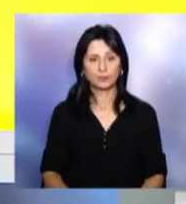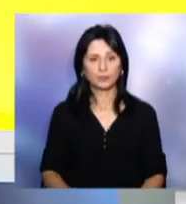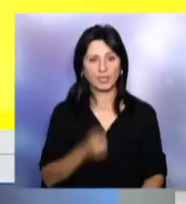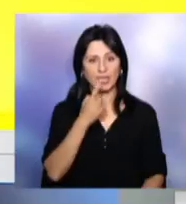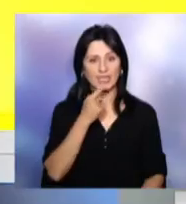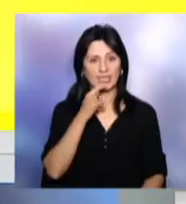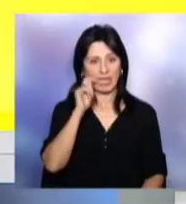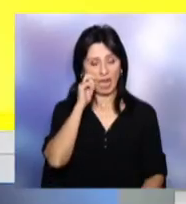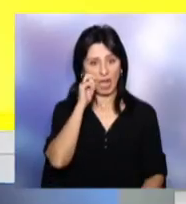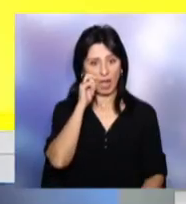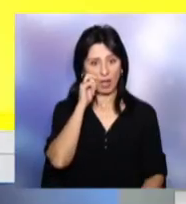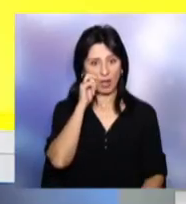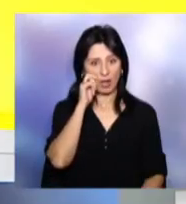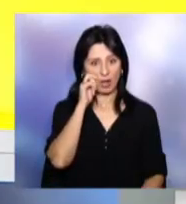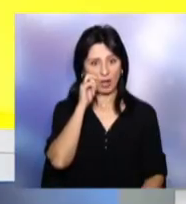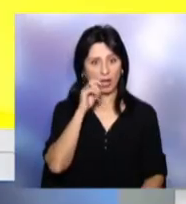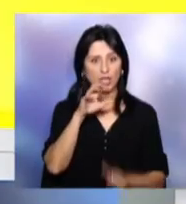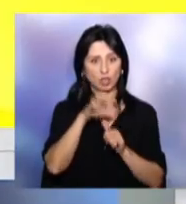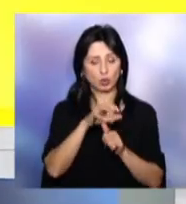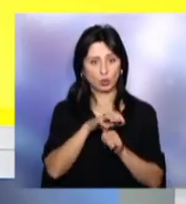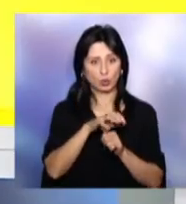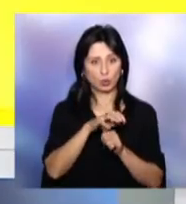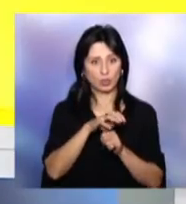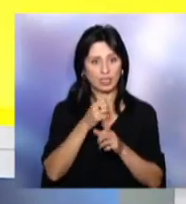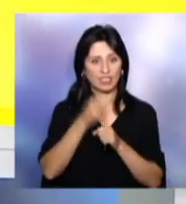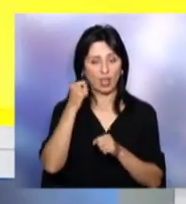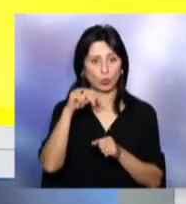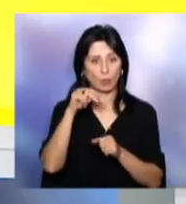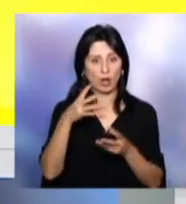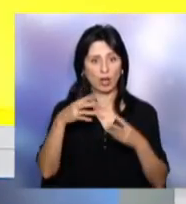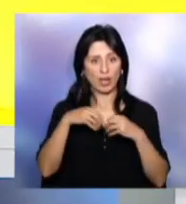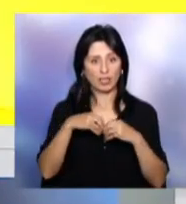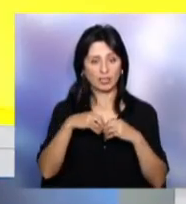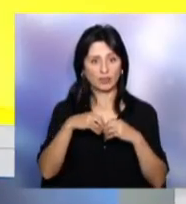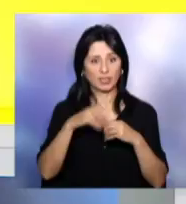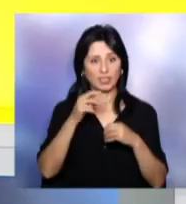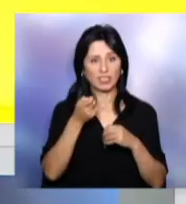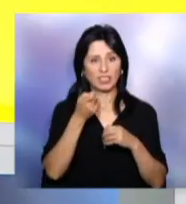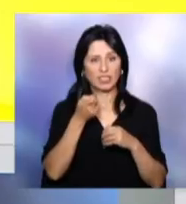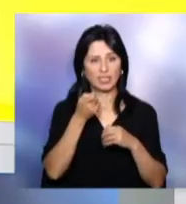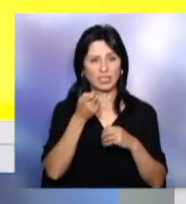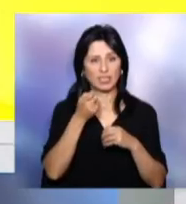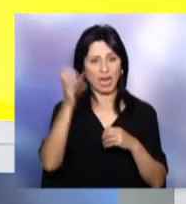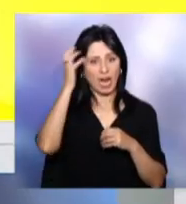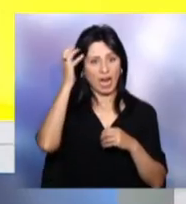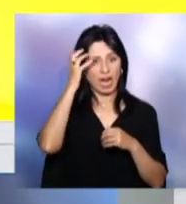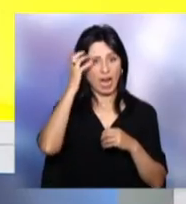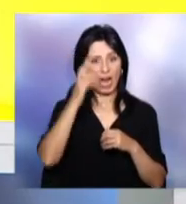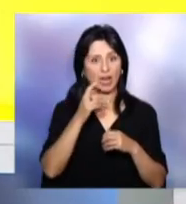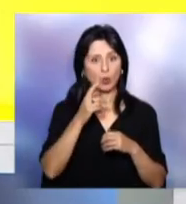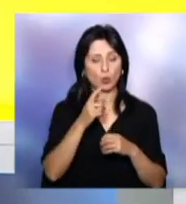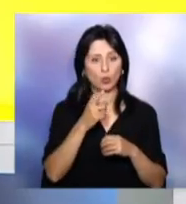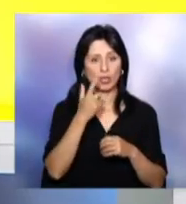წითელი ხახვი, კამასოკო, სვანურ მარილთან ერთად და ცოტა კახური